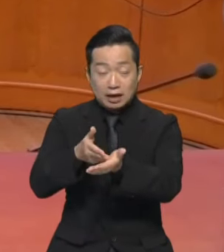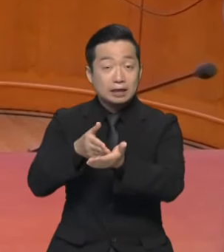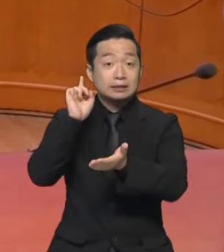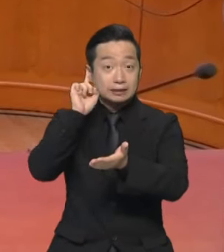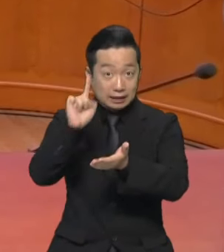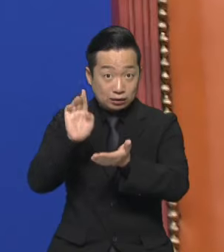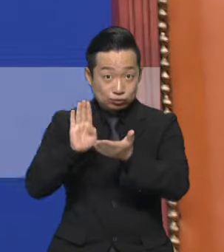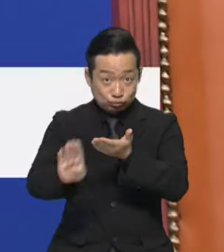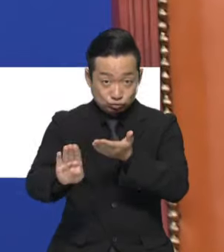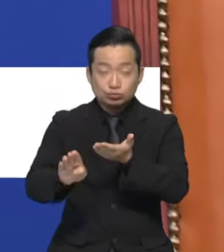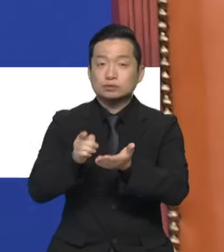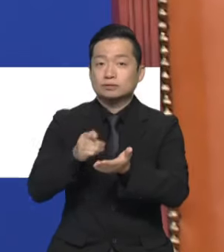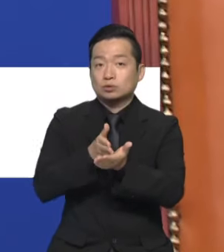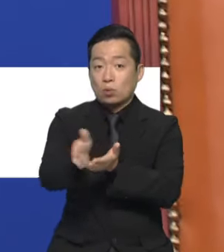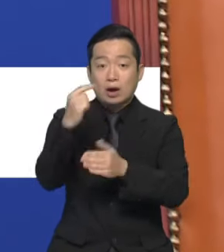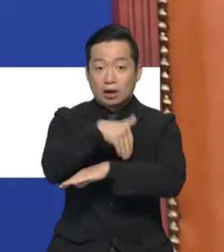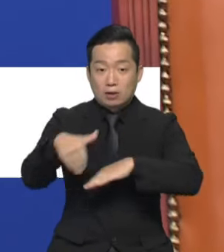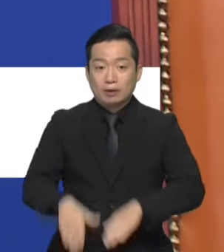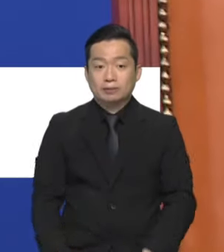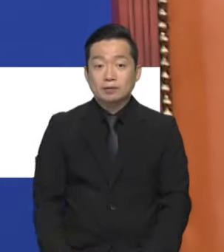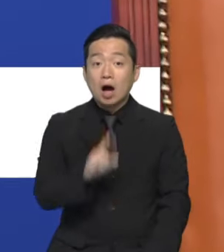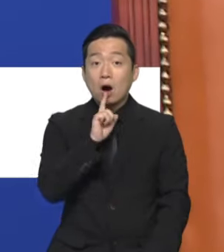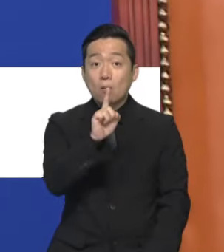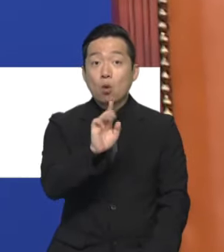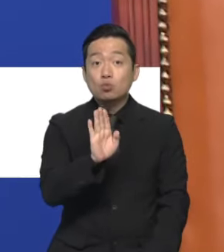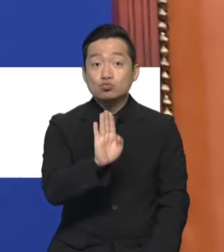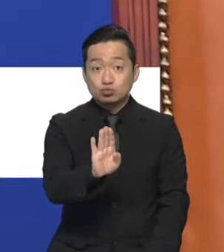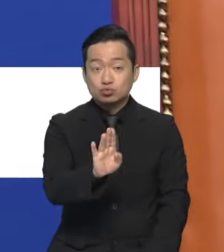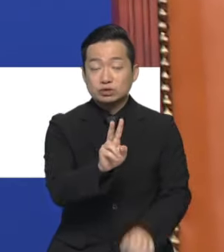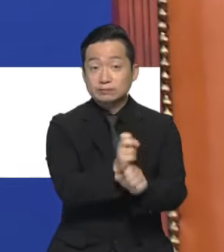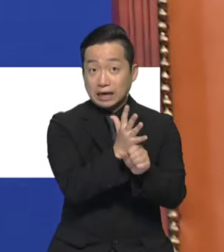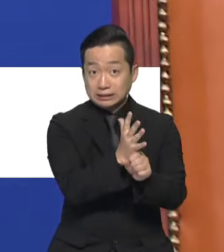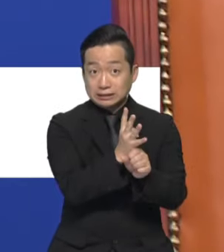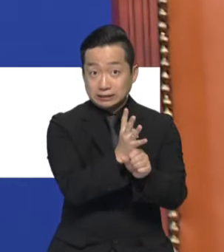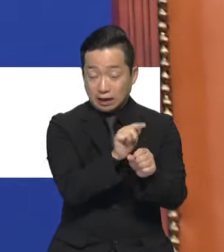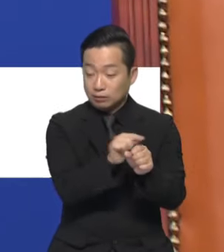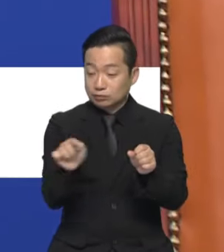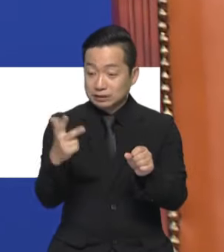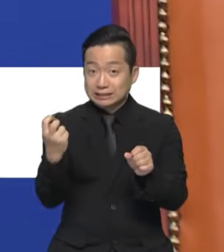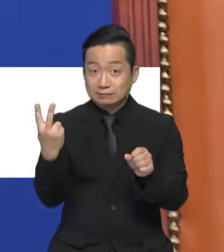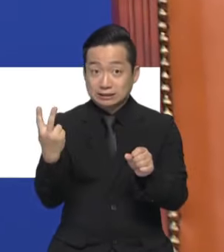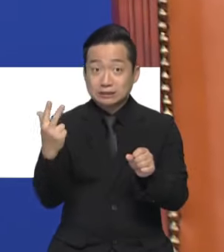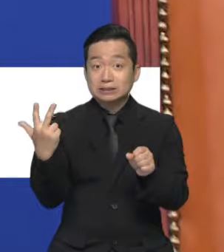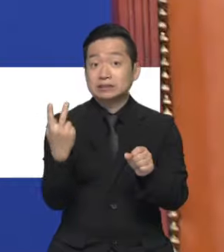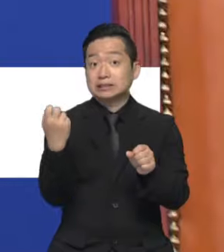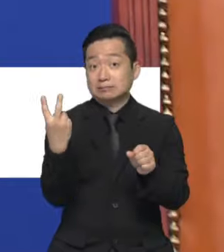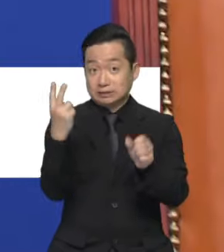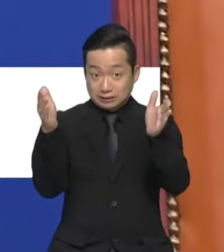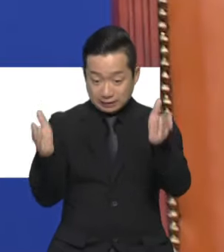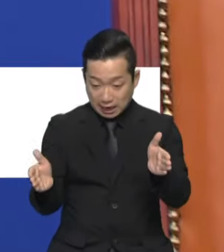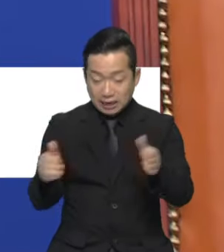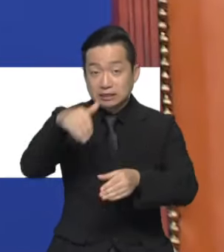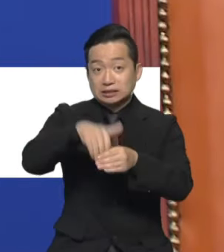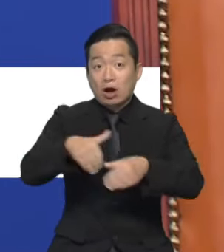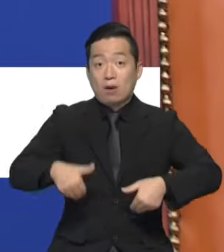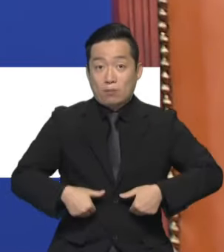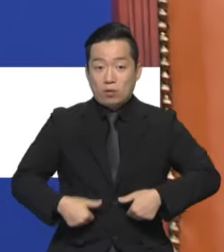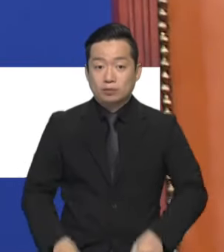방침입니다. 보고를 하면 24시간 이후 72시간 이내에 의결을 해야 돼서 저희가 이제